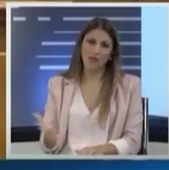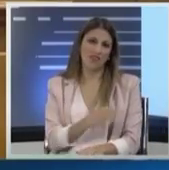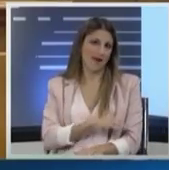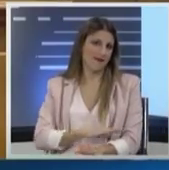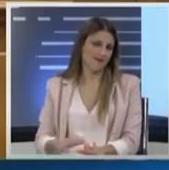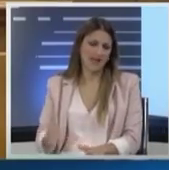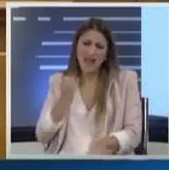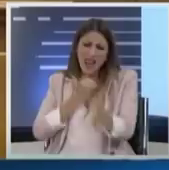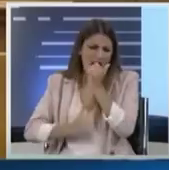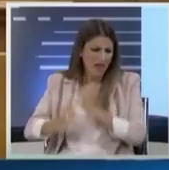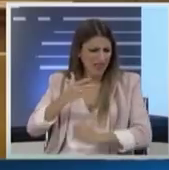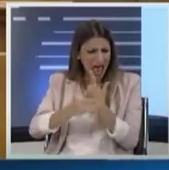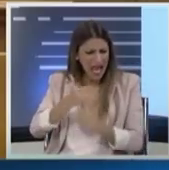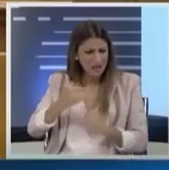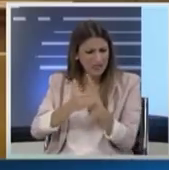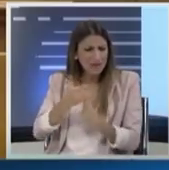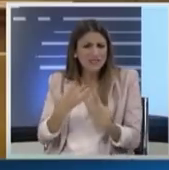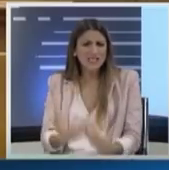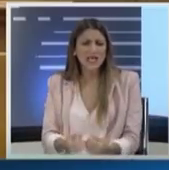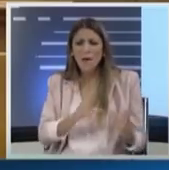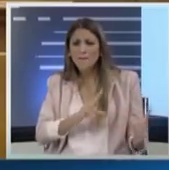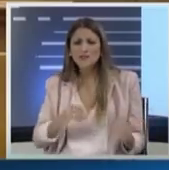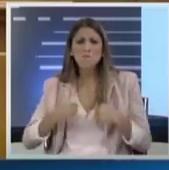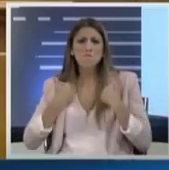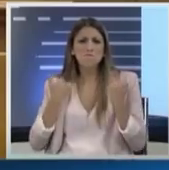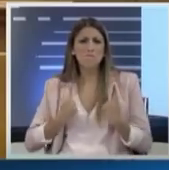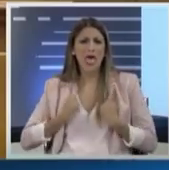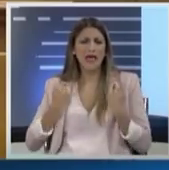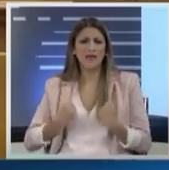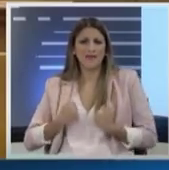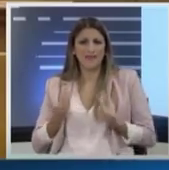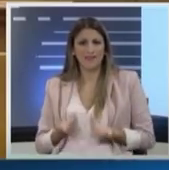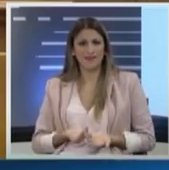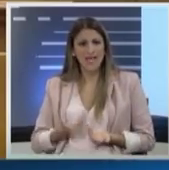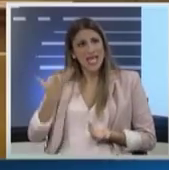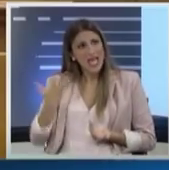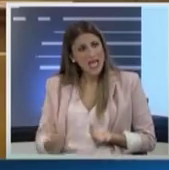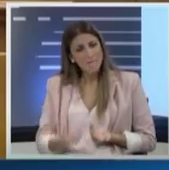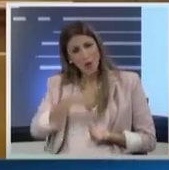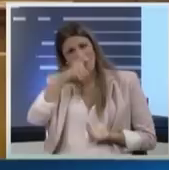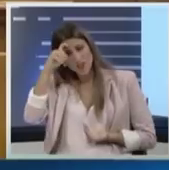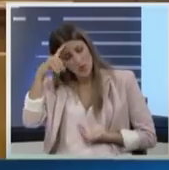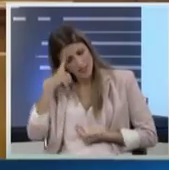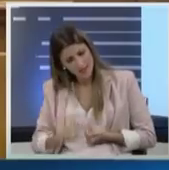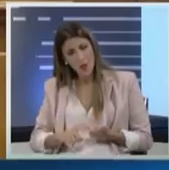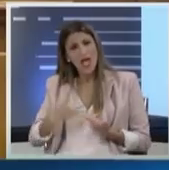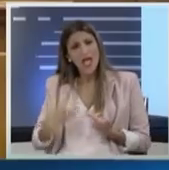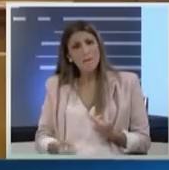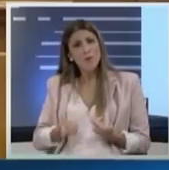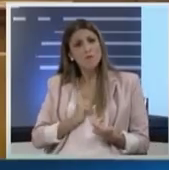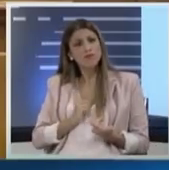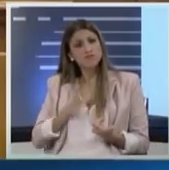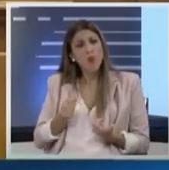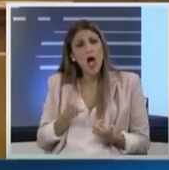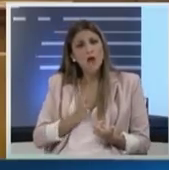κινησμού σας. Γιατί παίζετε ενού παικτής με τις δυσκολίες και τις προσδοκίες χιλιάδων